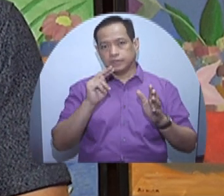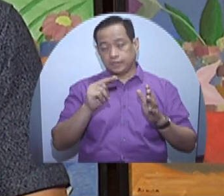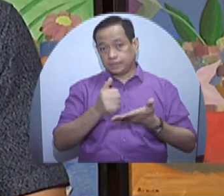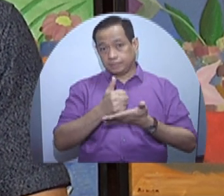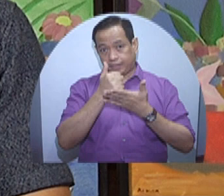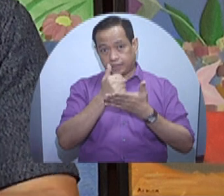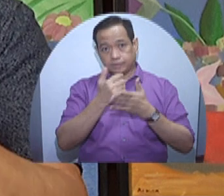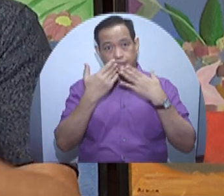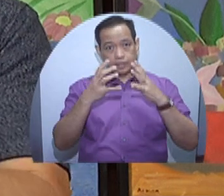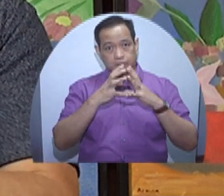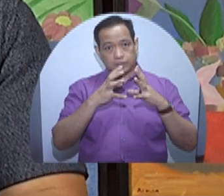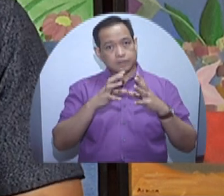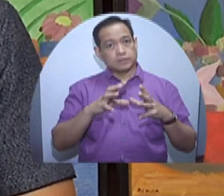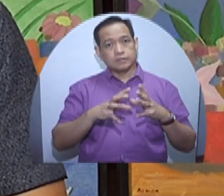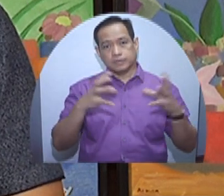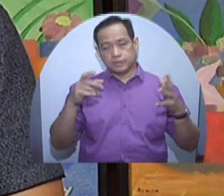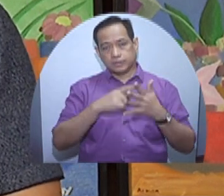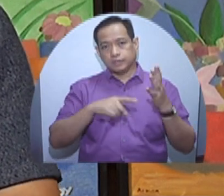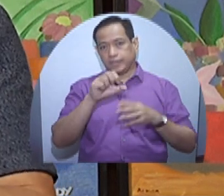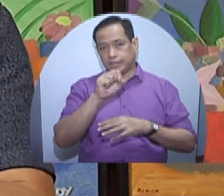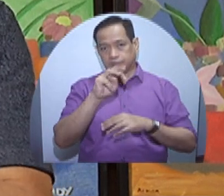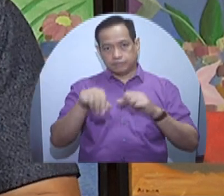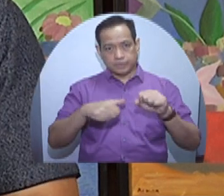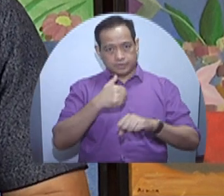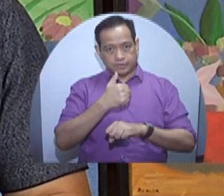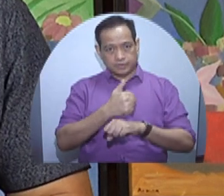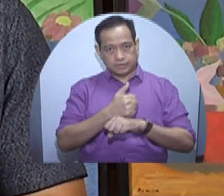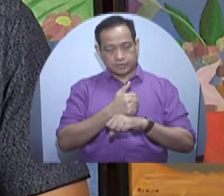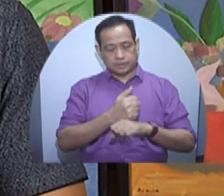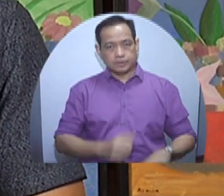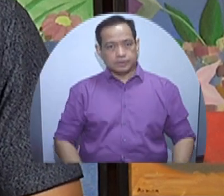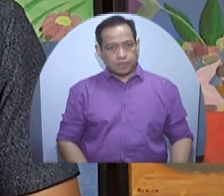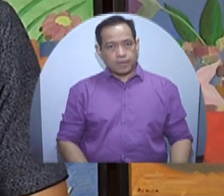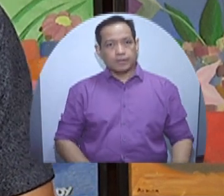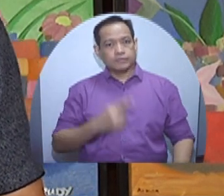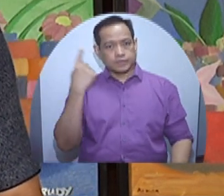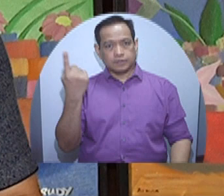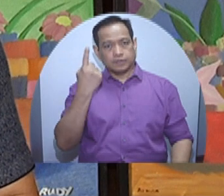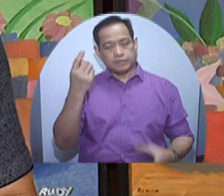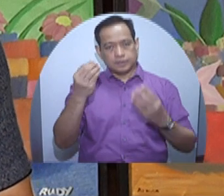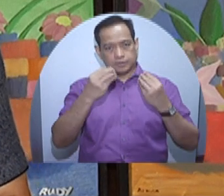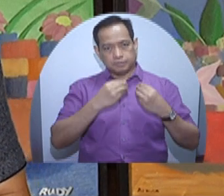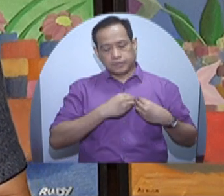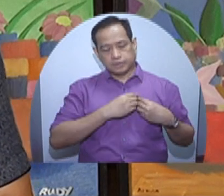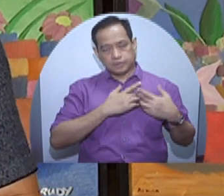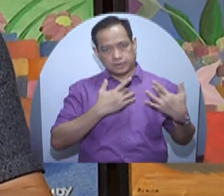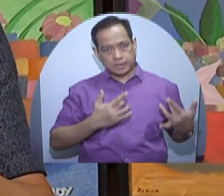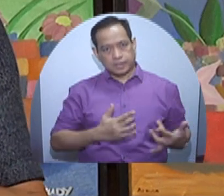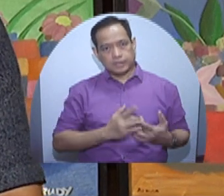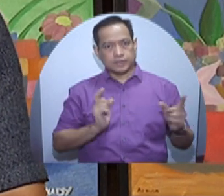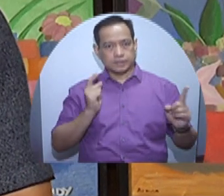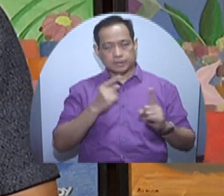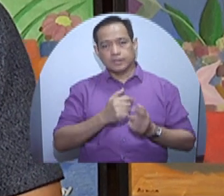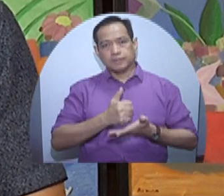na nangangailangan. Salamat lalo na sa SM Foundation. Lagi natin isa puso